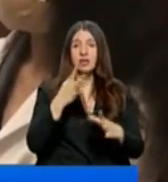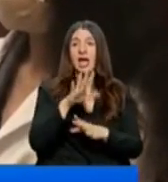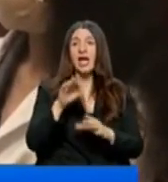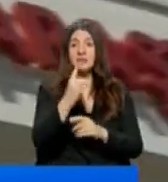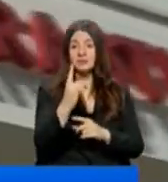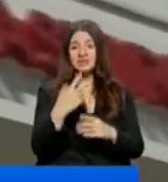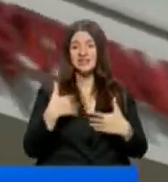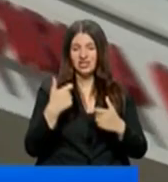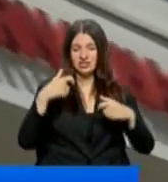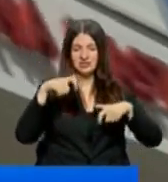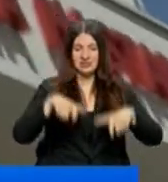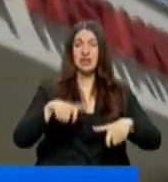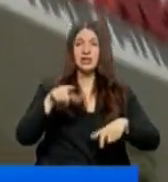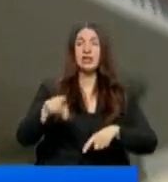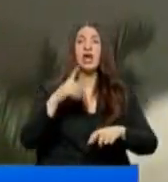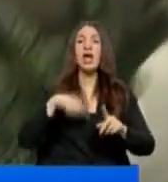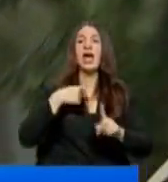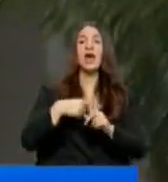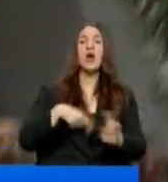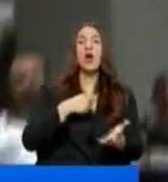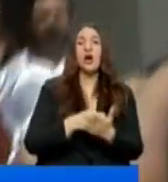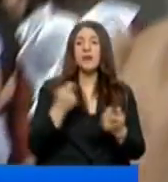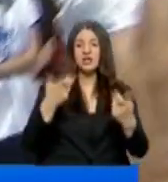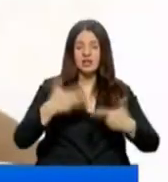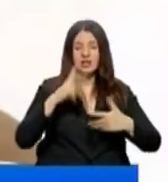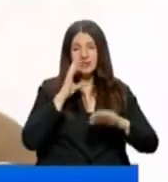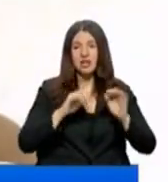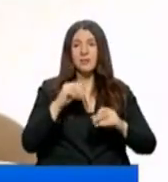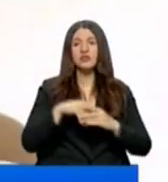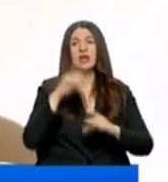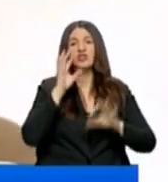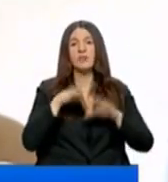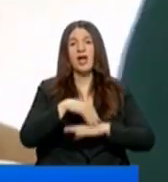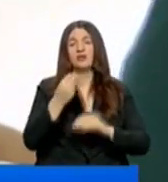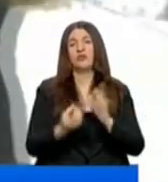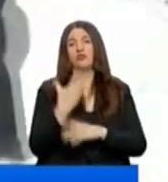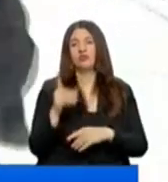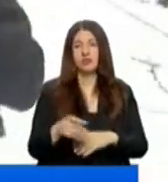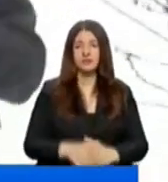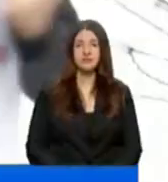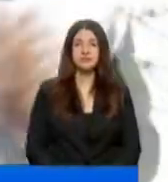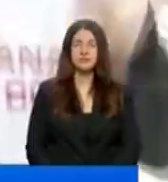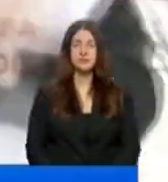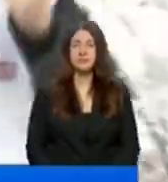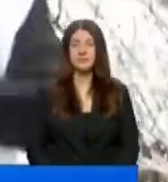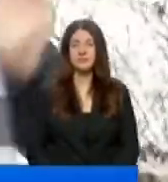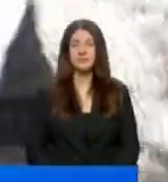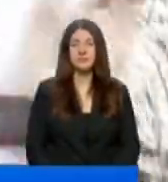bir sağlık tesisinde ilave ödemeye esas işlemleri denetlemek için inceleme heyetleri oluşturulacak.